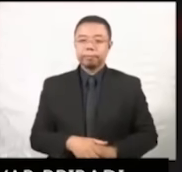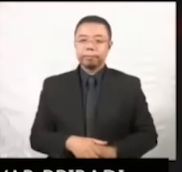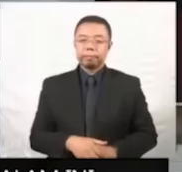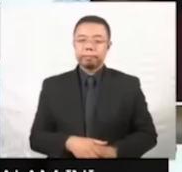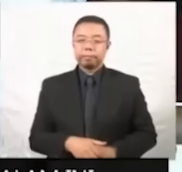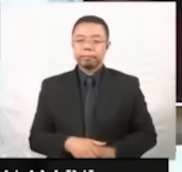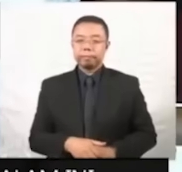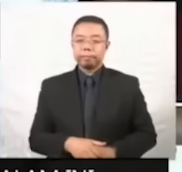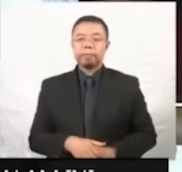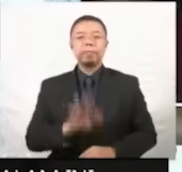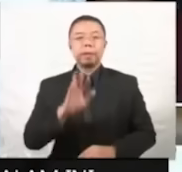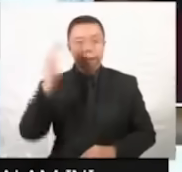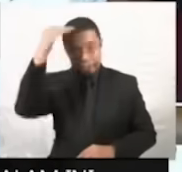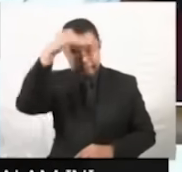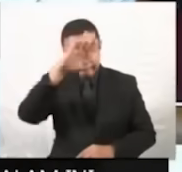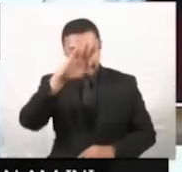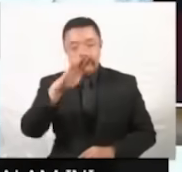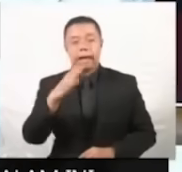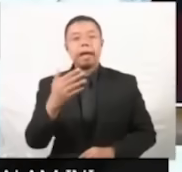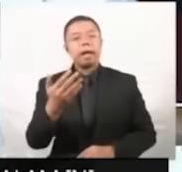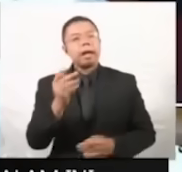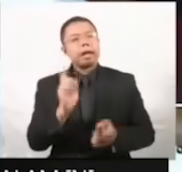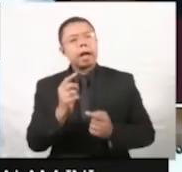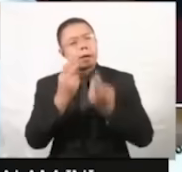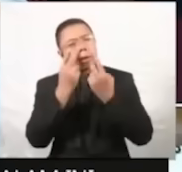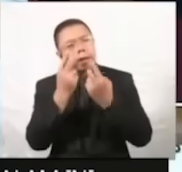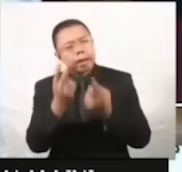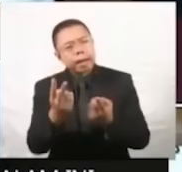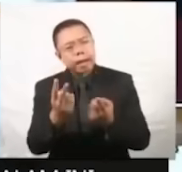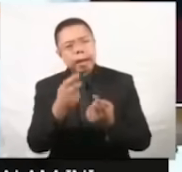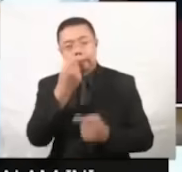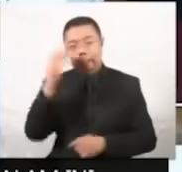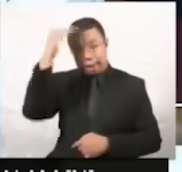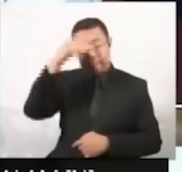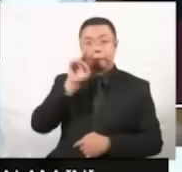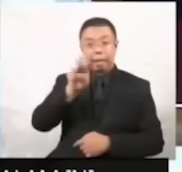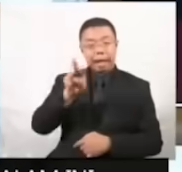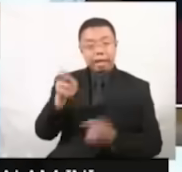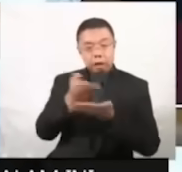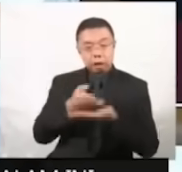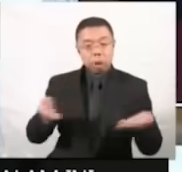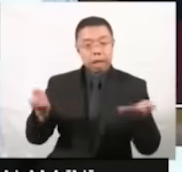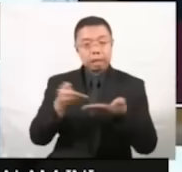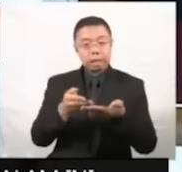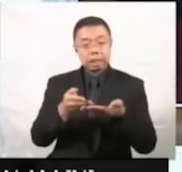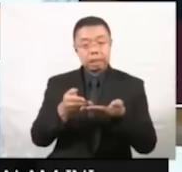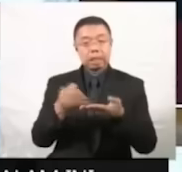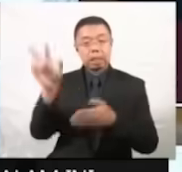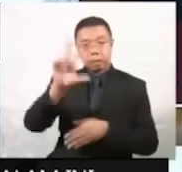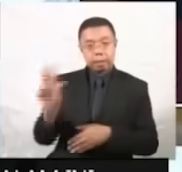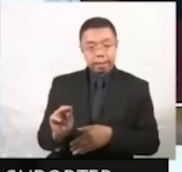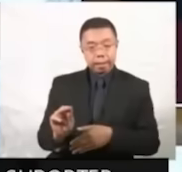ee Kang Emil Bagaimana tanggapan Kang Emil dengan kondisi Jawa